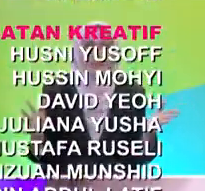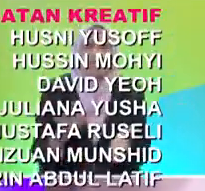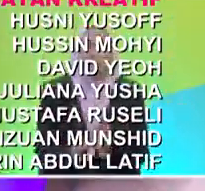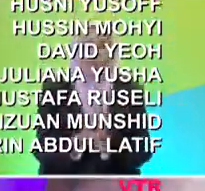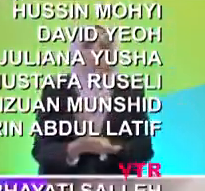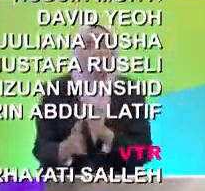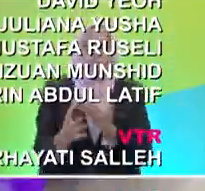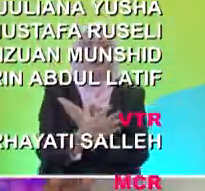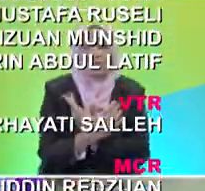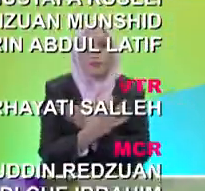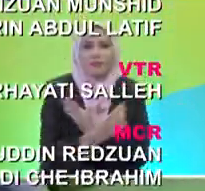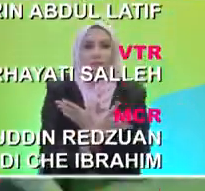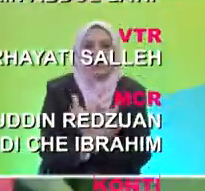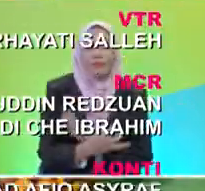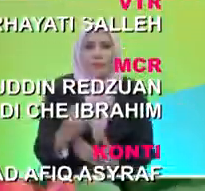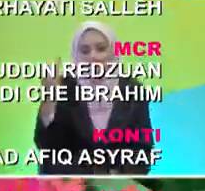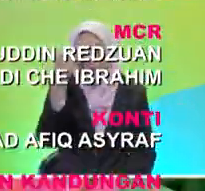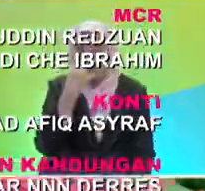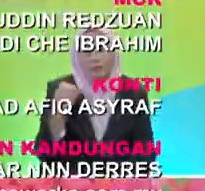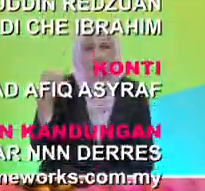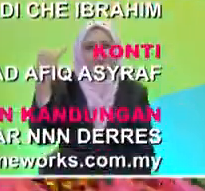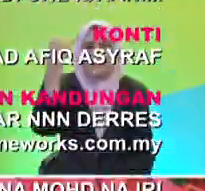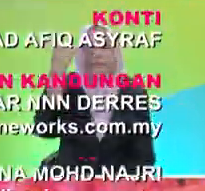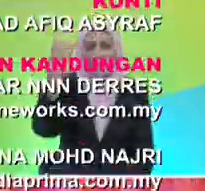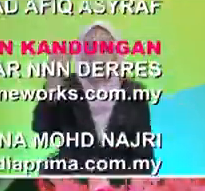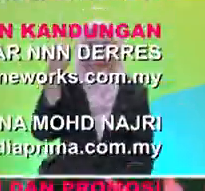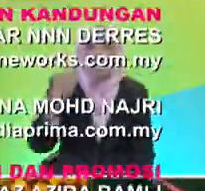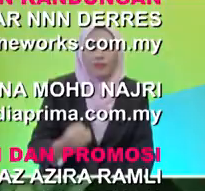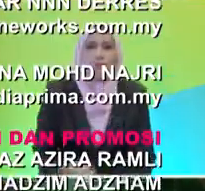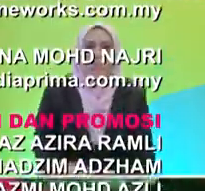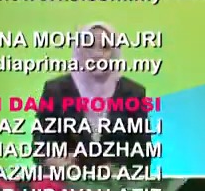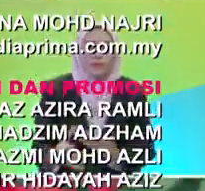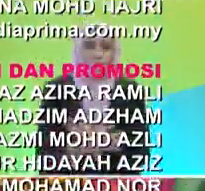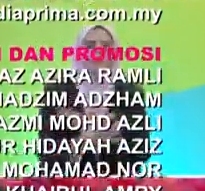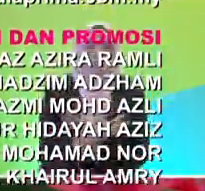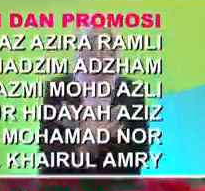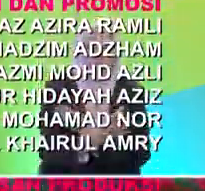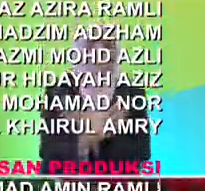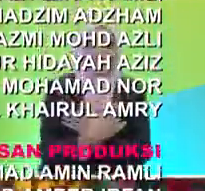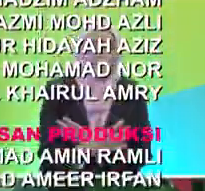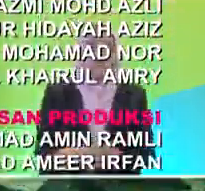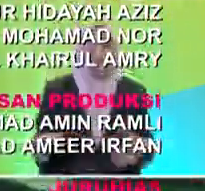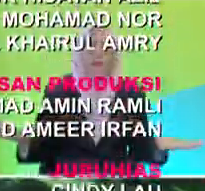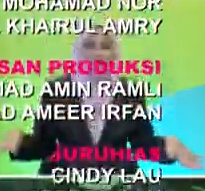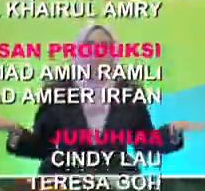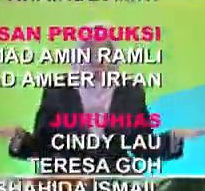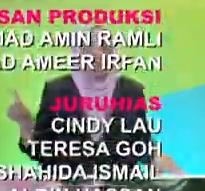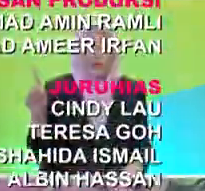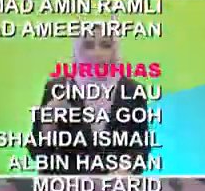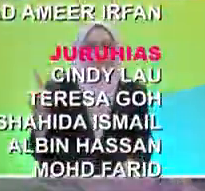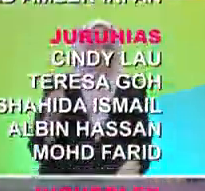Jadi rama-rama yang indah, rama-rama terbang